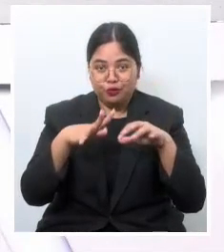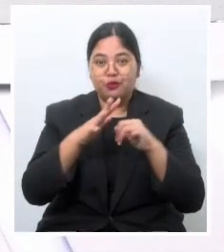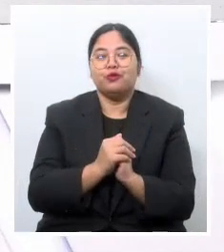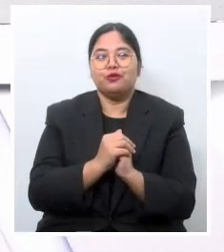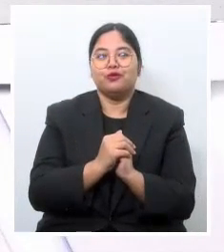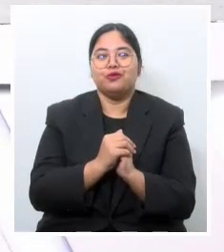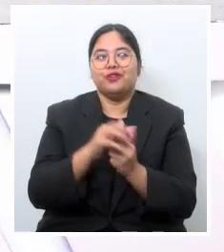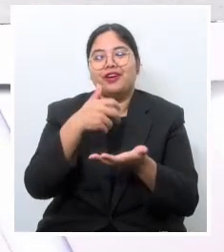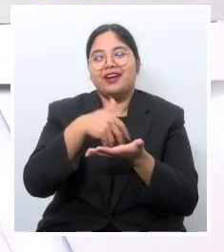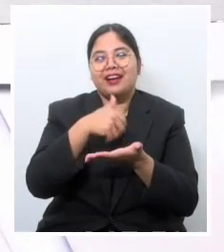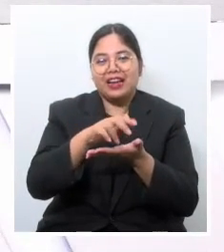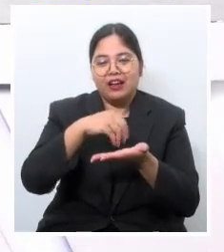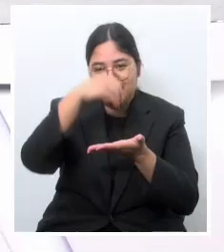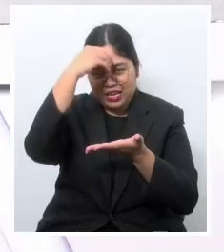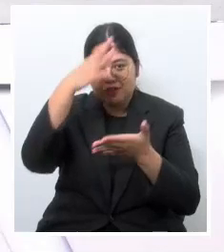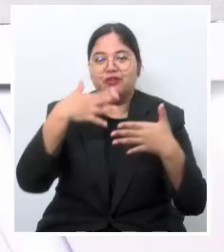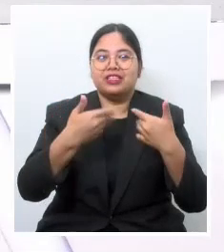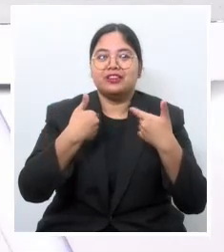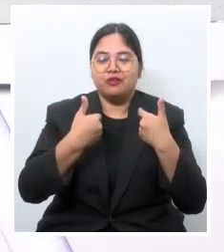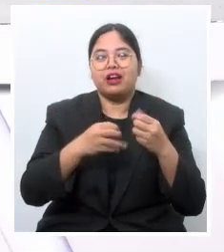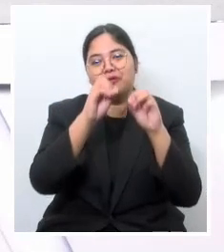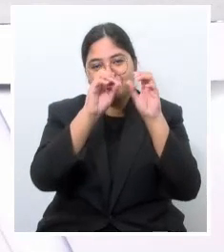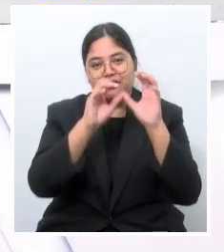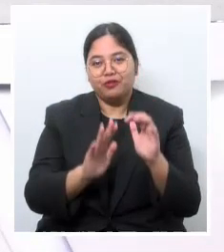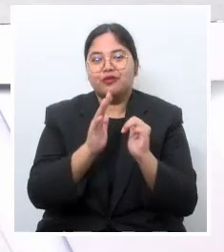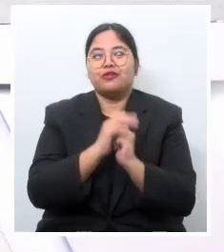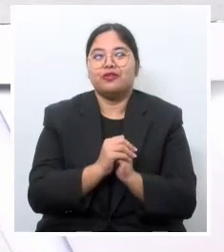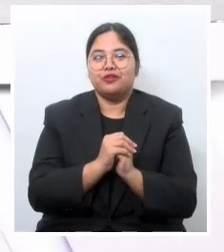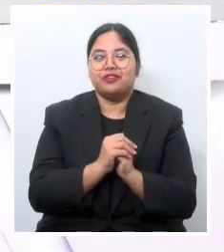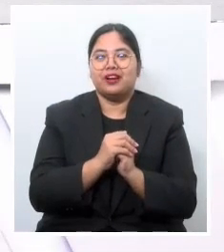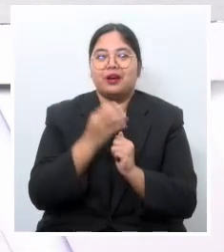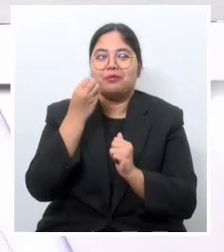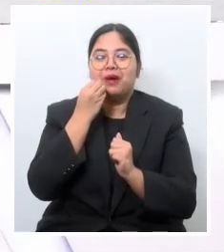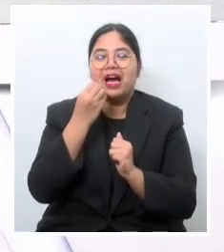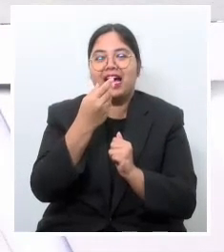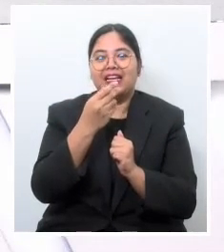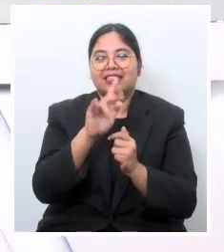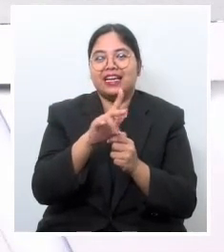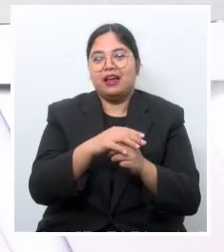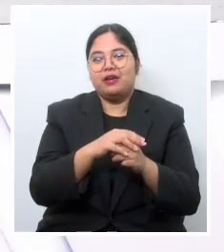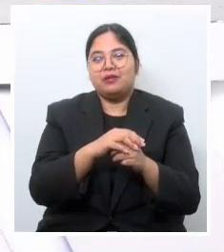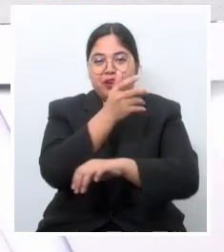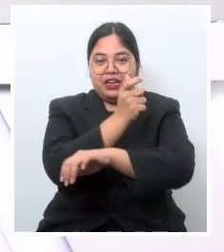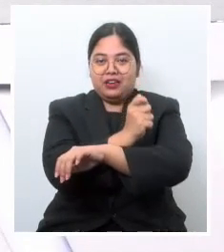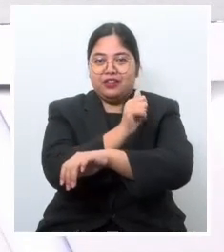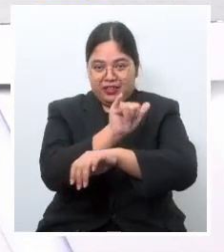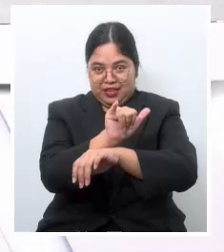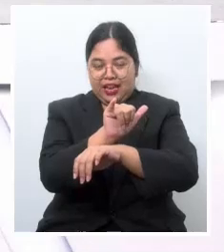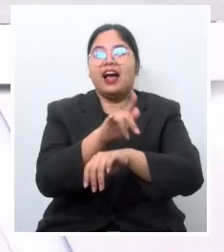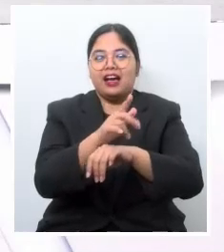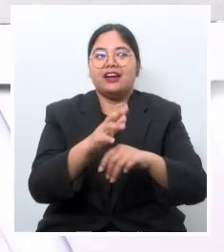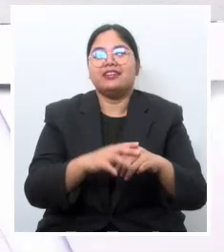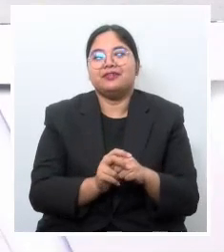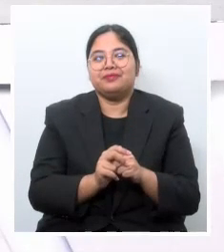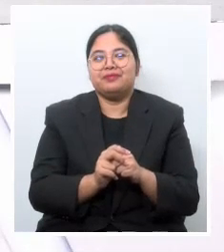รู้แสนสนุกเรียนดีมีความสุขกับครูเอิร์ทค่ะของโรงเรียนบ้านเคียนจังหวัดพระนครศรีอยุธยาสังกัดสำนักงานเขตพื้นที่การ